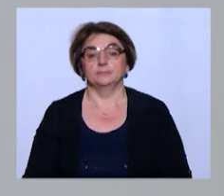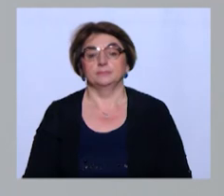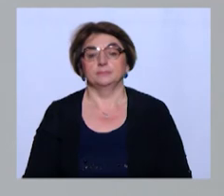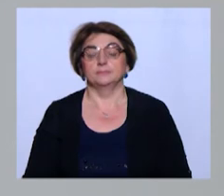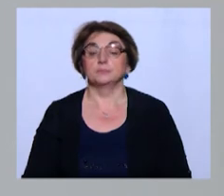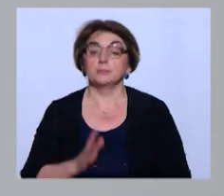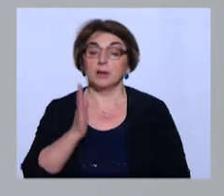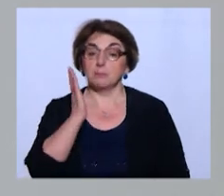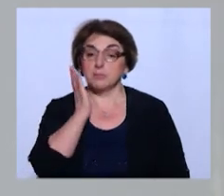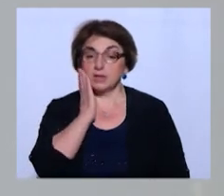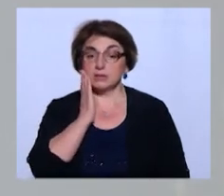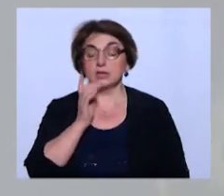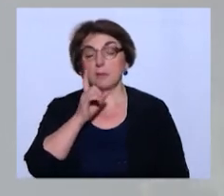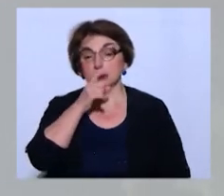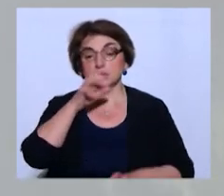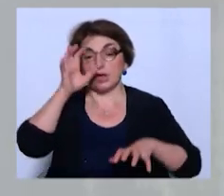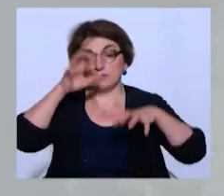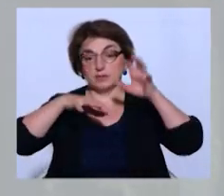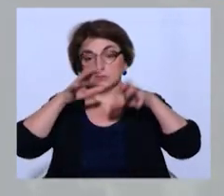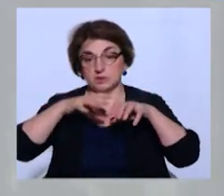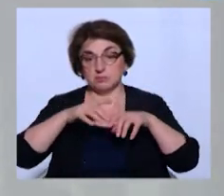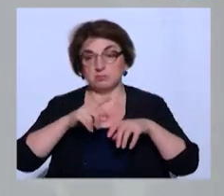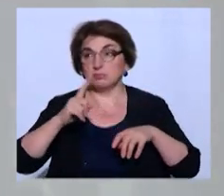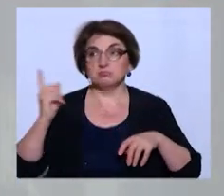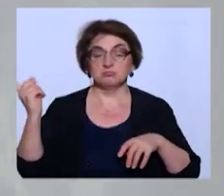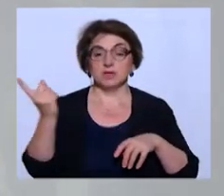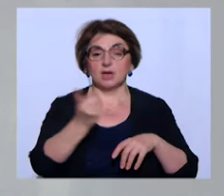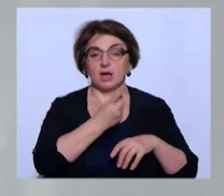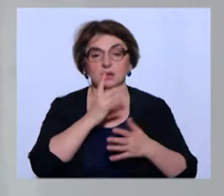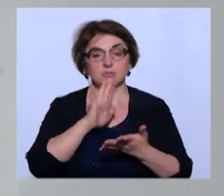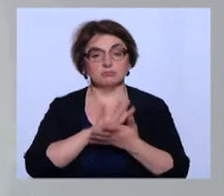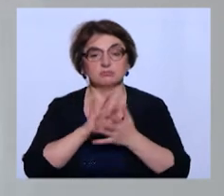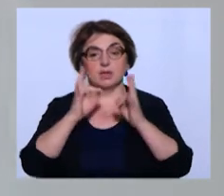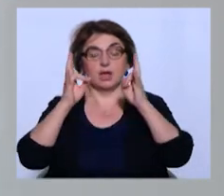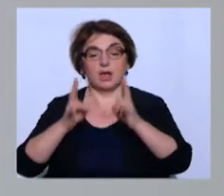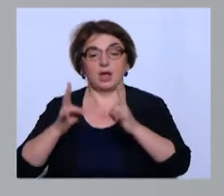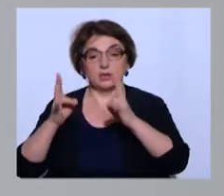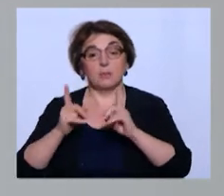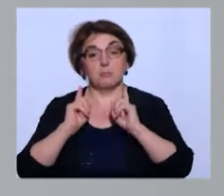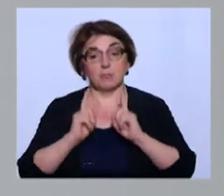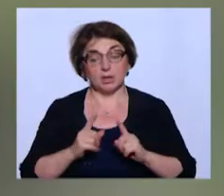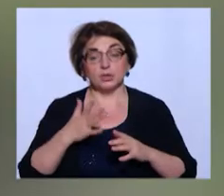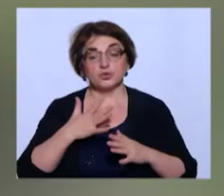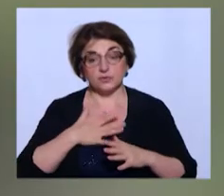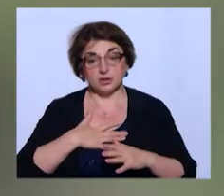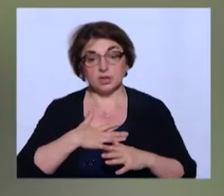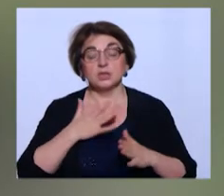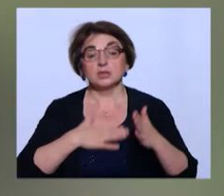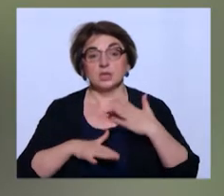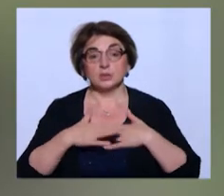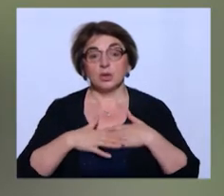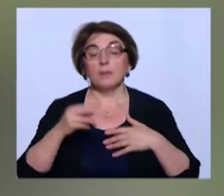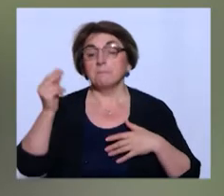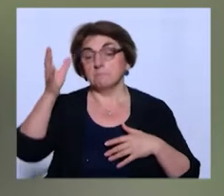მართალია მჟავა წვიმები აზიანებს გარემოს, მაგრამ მე მინდა ჩვენ და სასიხარულოდ თქვა, რომ ესე იგი, შეისწავლეს